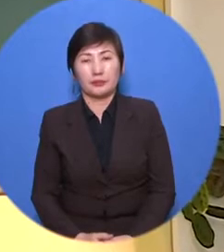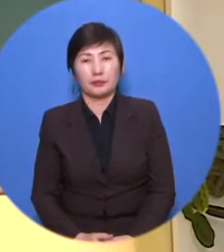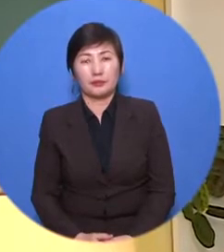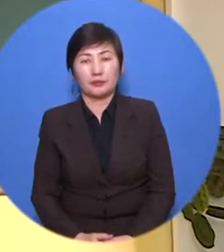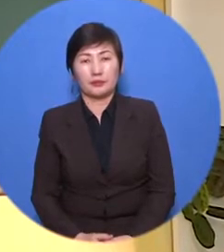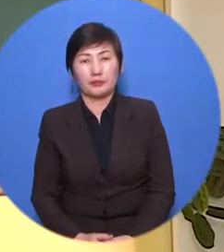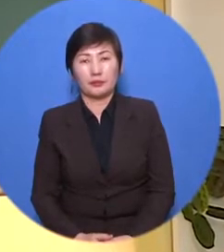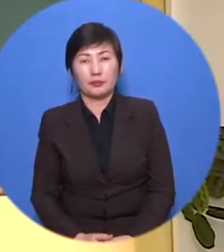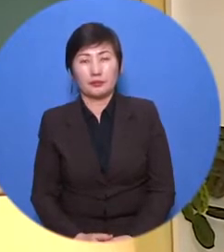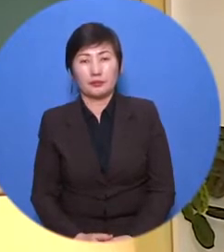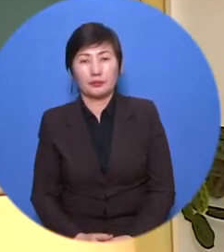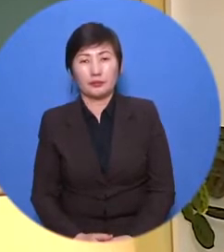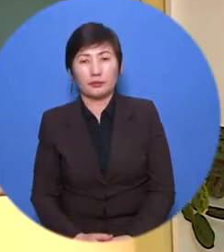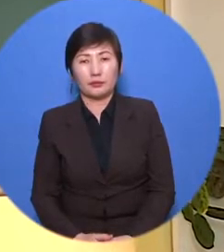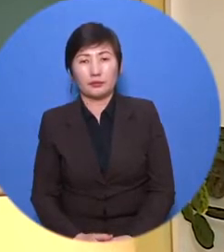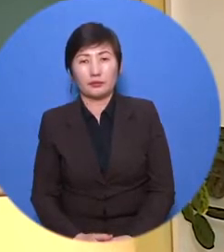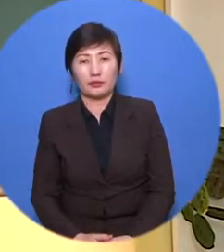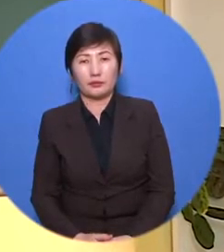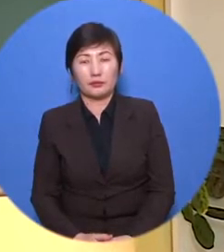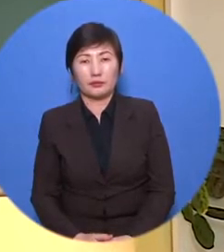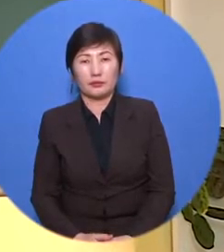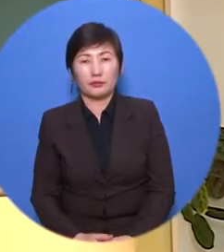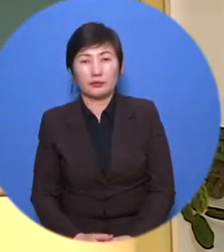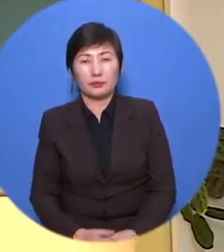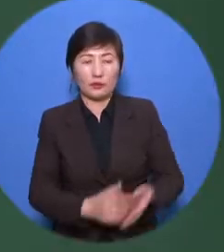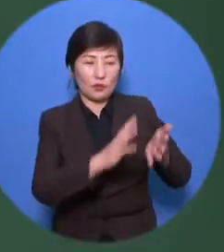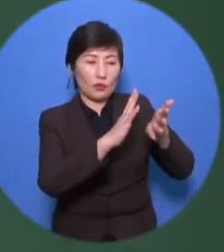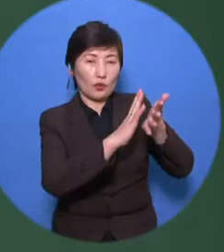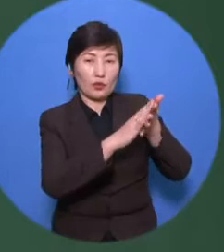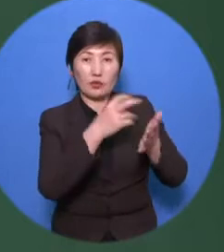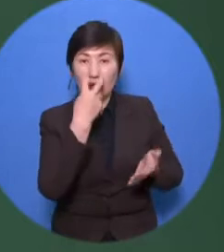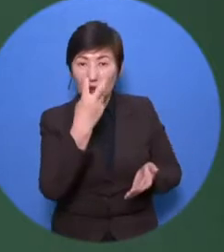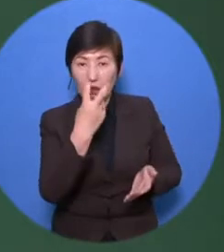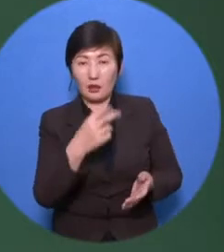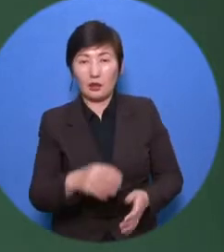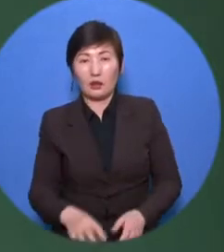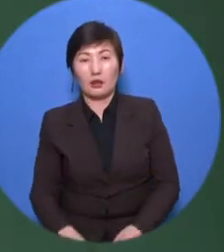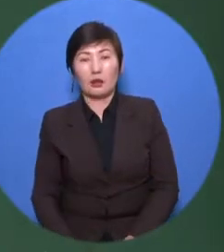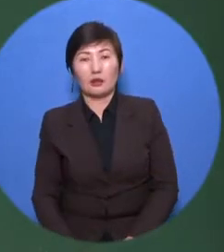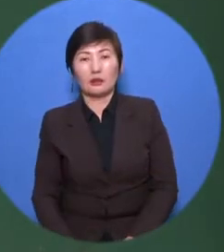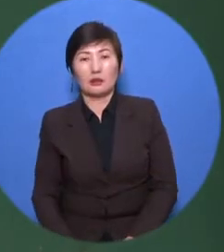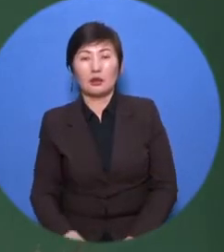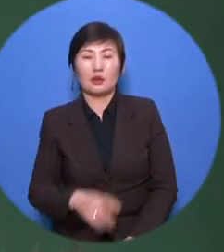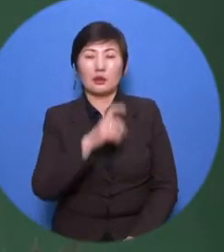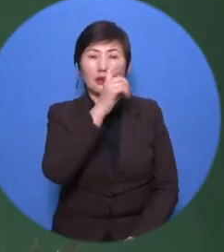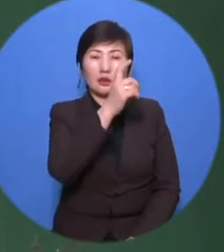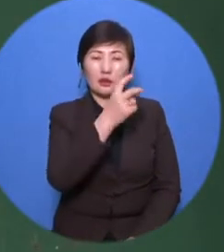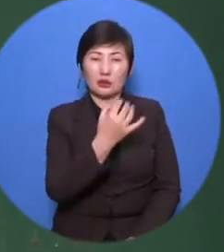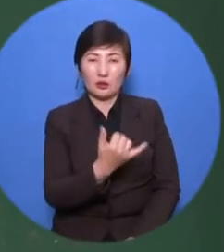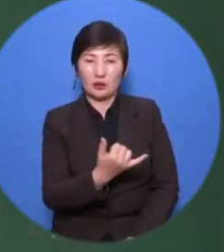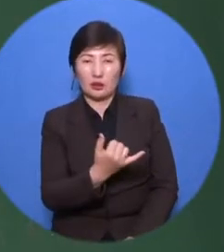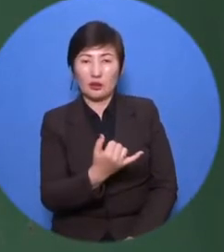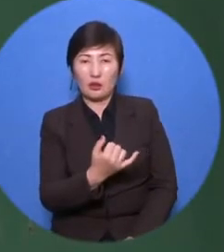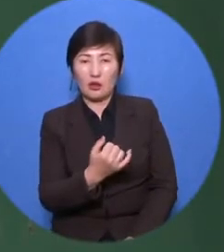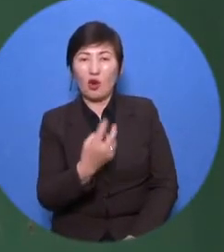За эндээс харах юм бол y хувьсахчийн утга маань x хувьсахчийнхаа утгаас 2 дахин